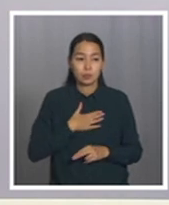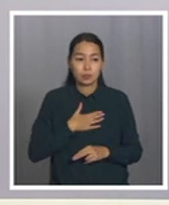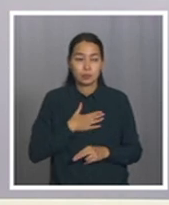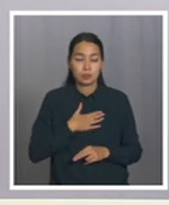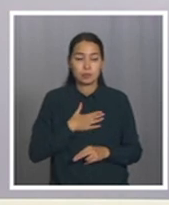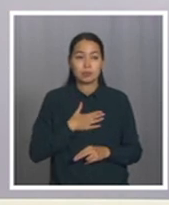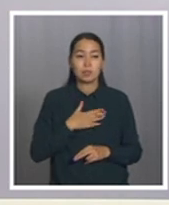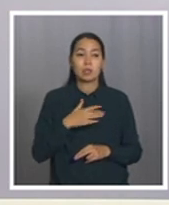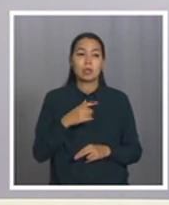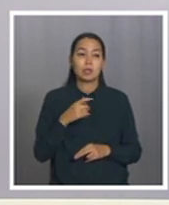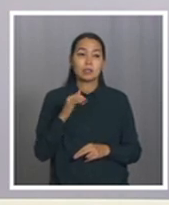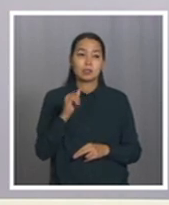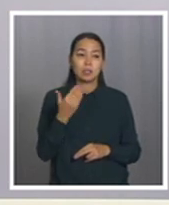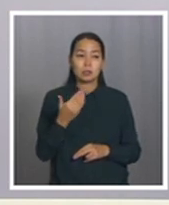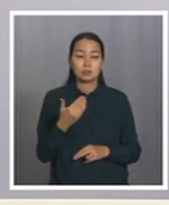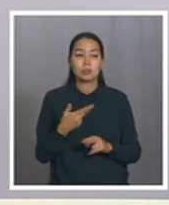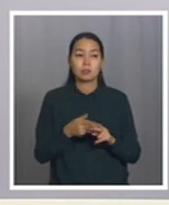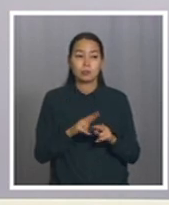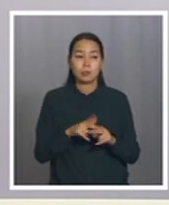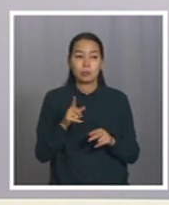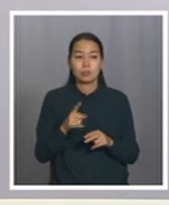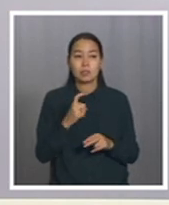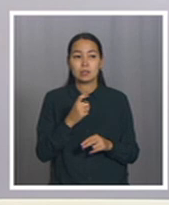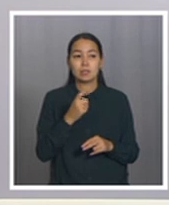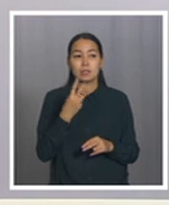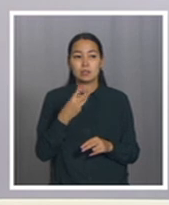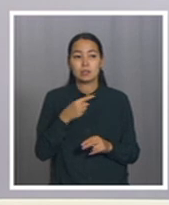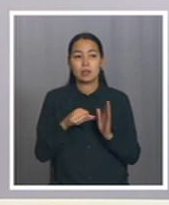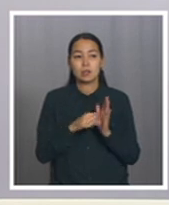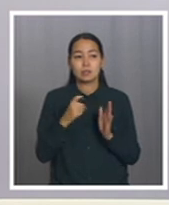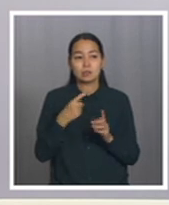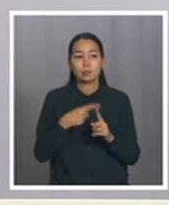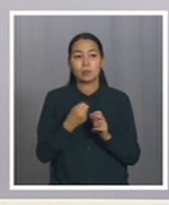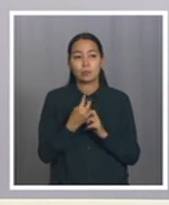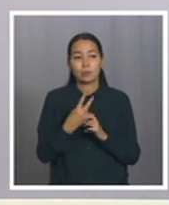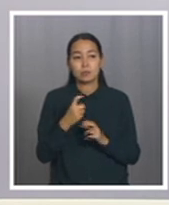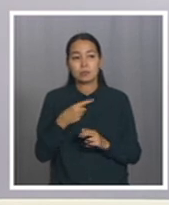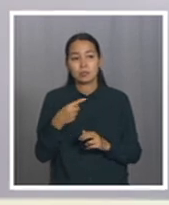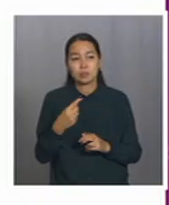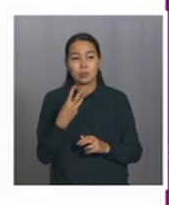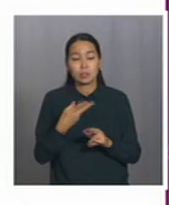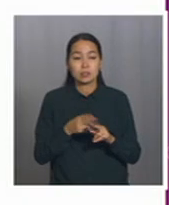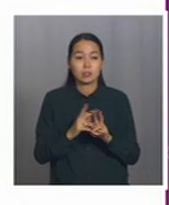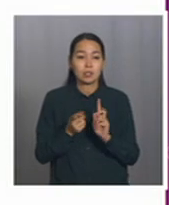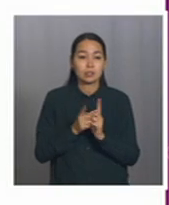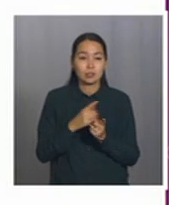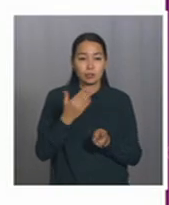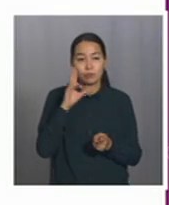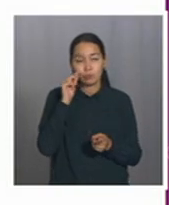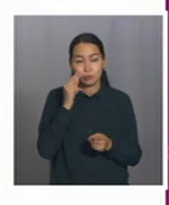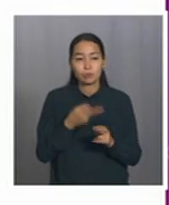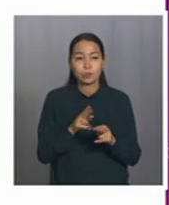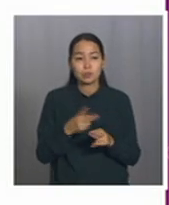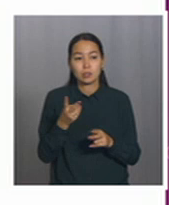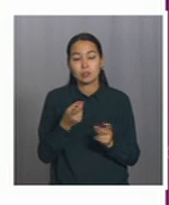куб азайтылған 6x квадрат қосылған 12x азайтылған 3 функциясының кері функциясы болып табылады. Бұл жағдайда екеуінің де анықталу